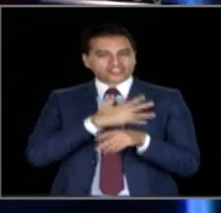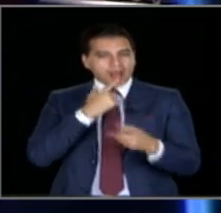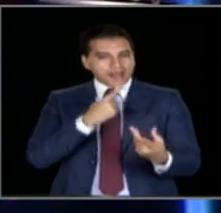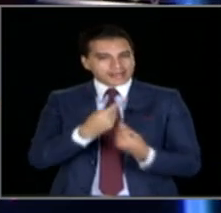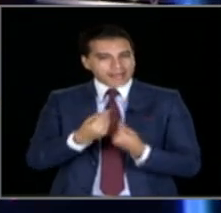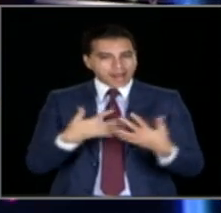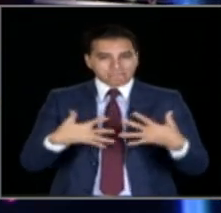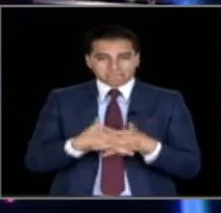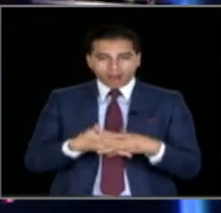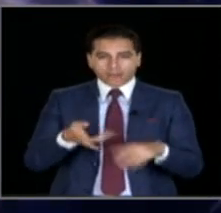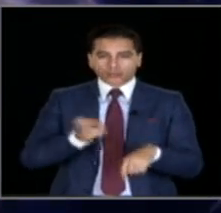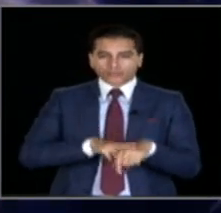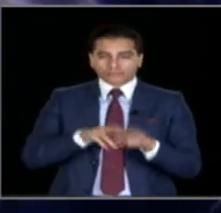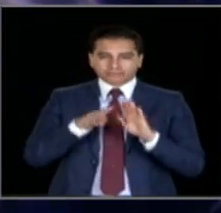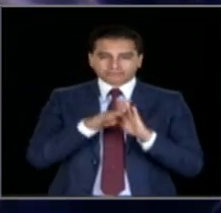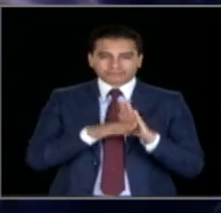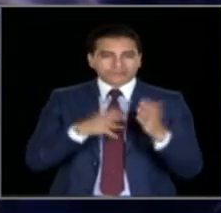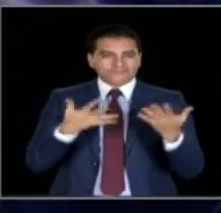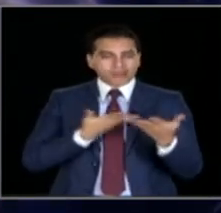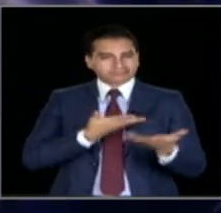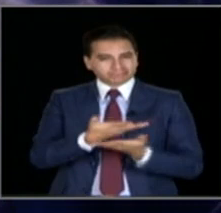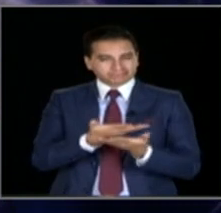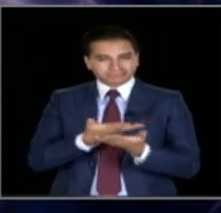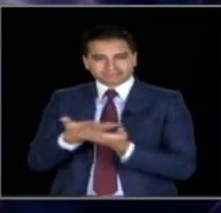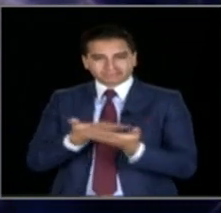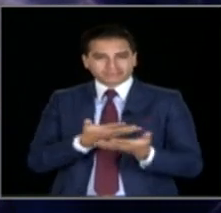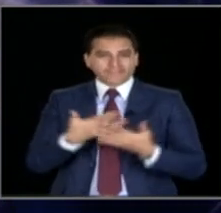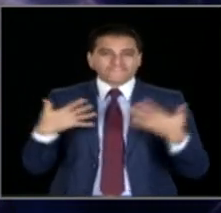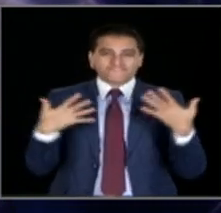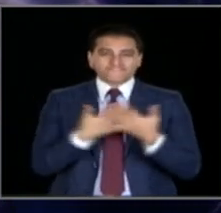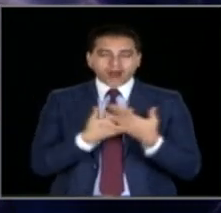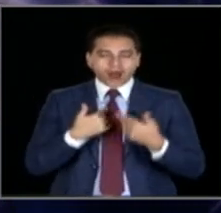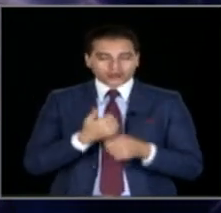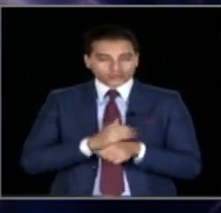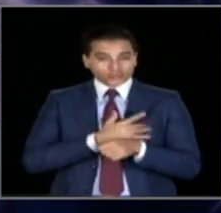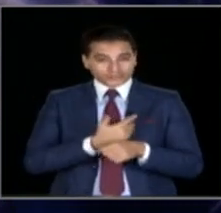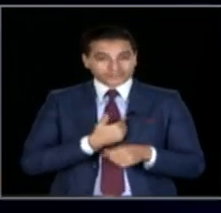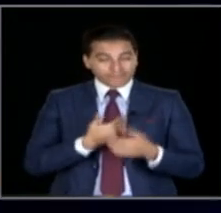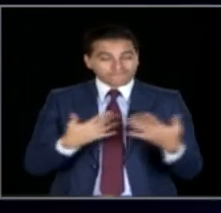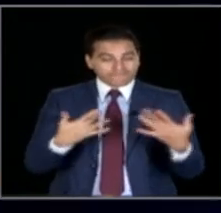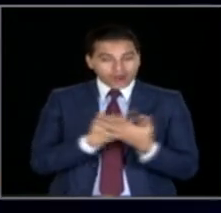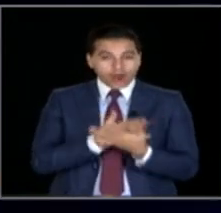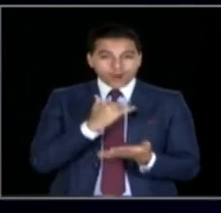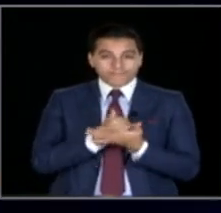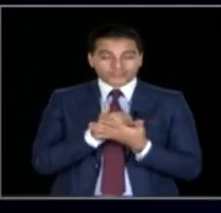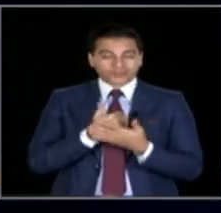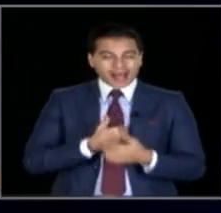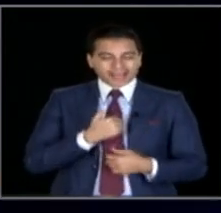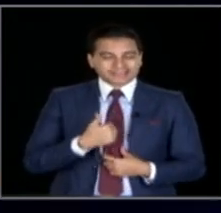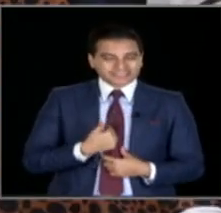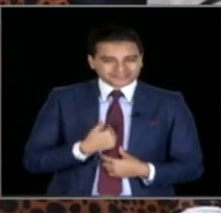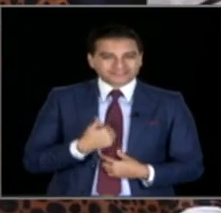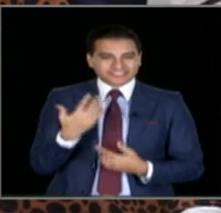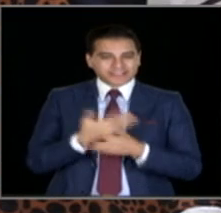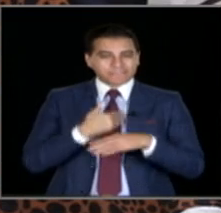كان شعور فعلا يعني ما بين الفرح الشديد وما بين الإحساس بالمسؤولية تجاه إن